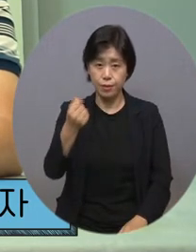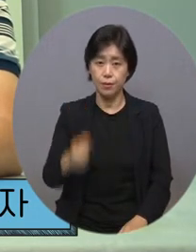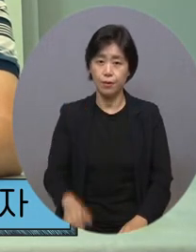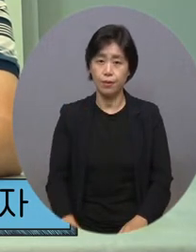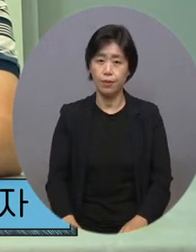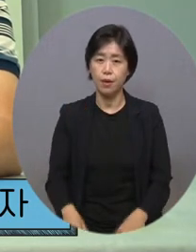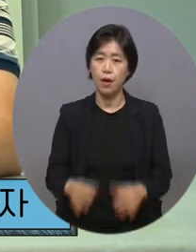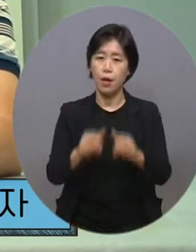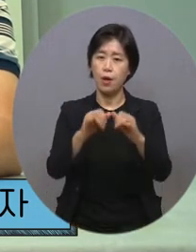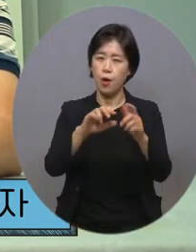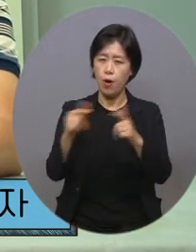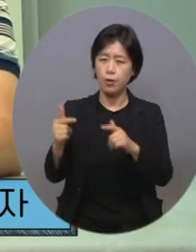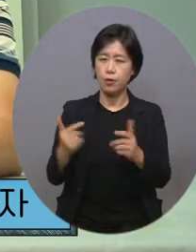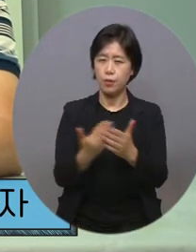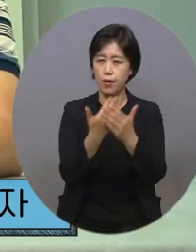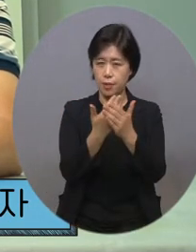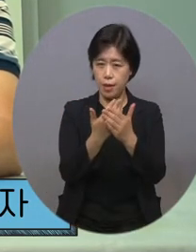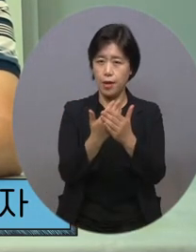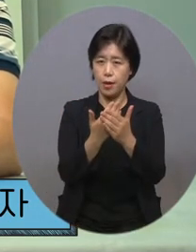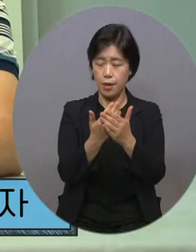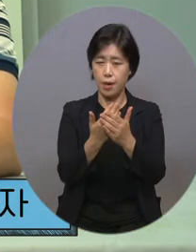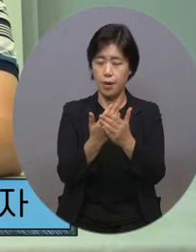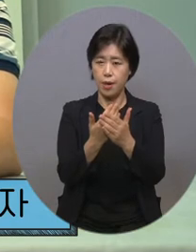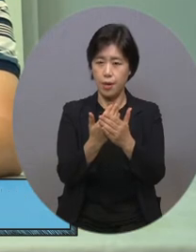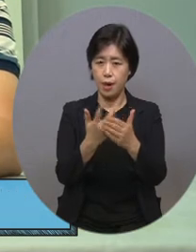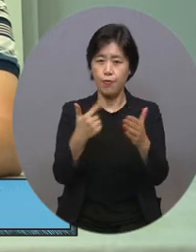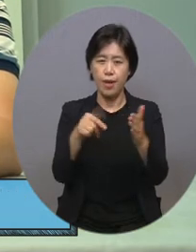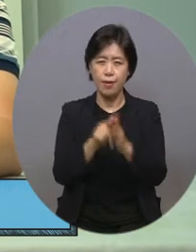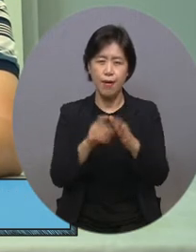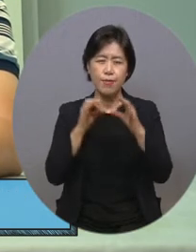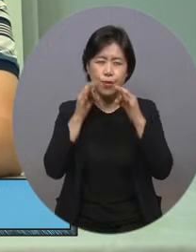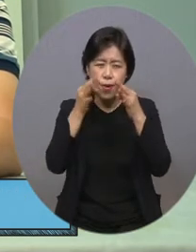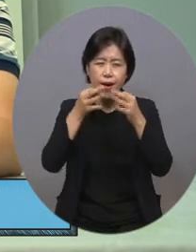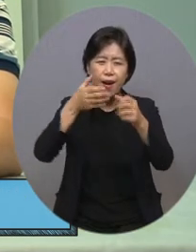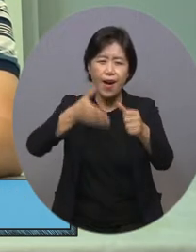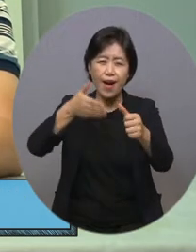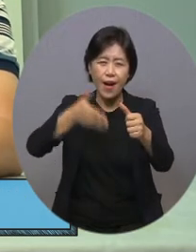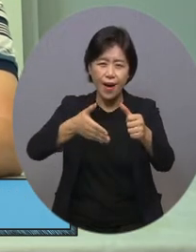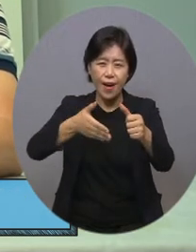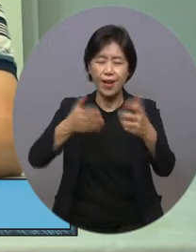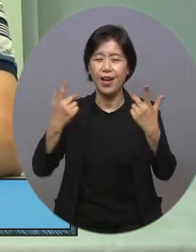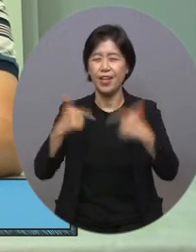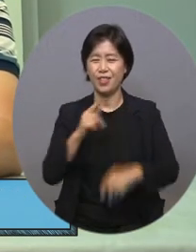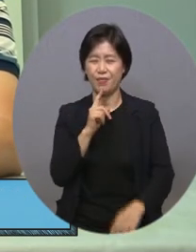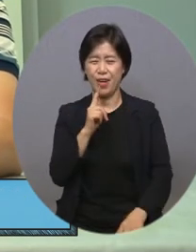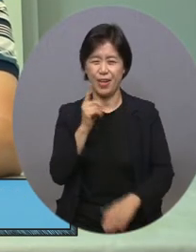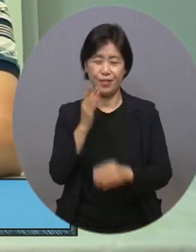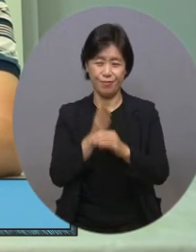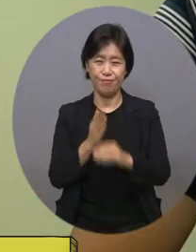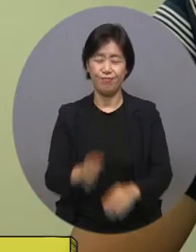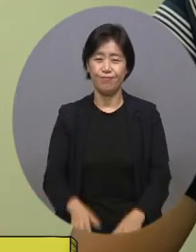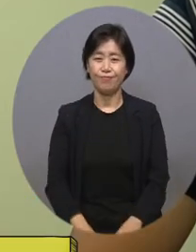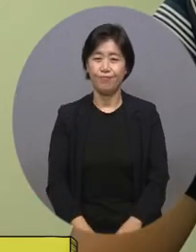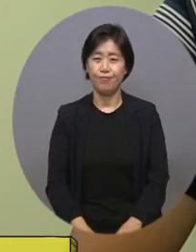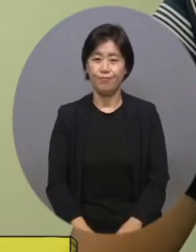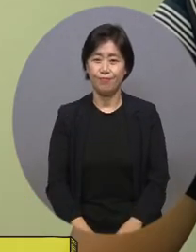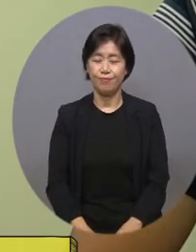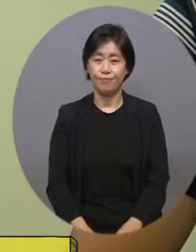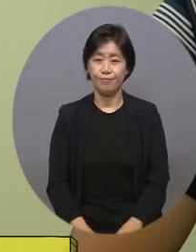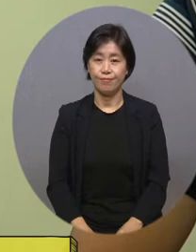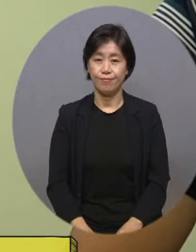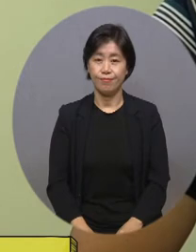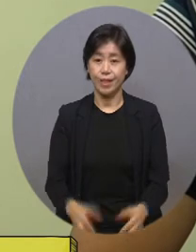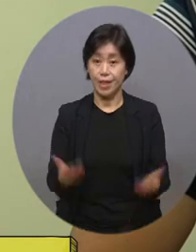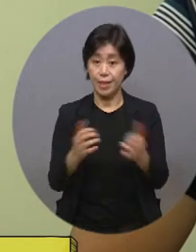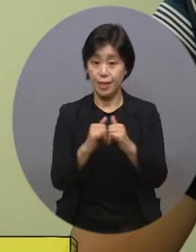성장과 발전에 기여하고 파이팅을 하자 네. 이렇게 매번 강조를 하고 있습니다. 정말 이제